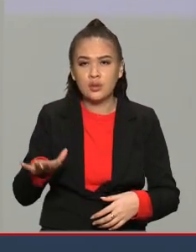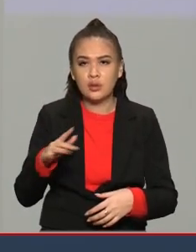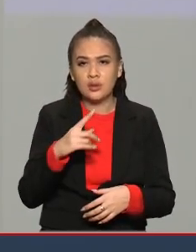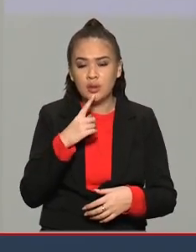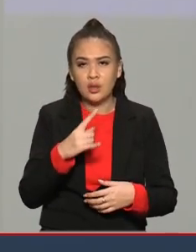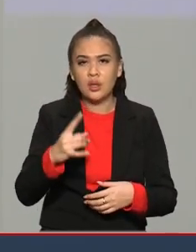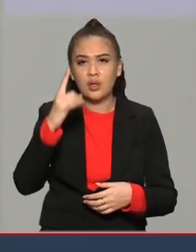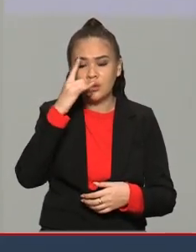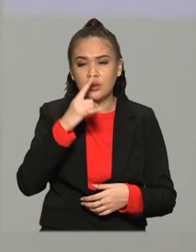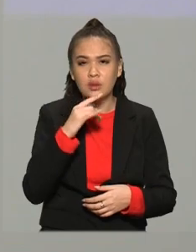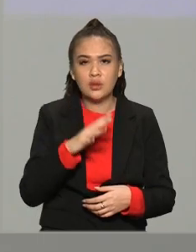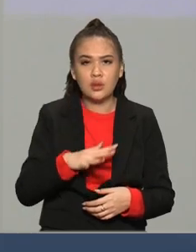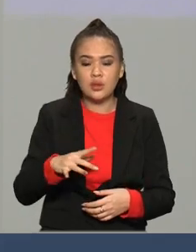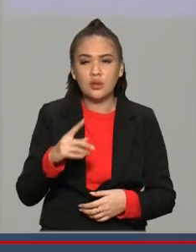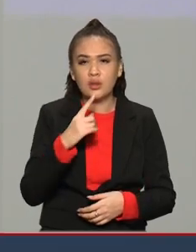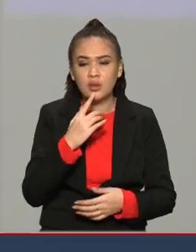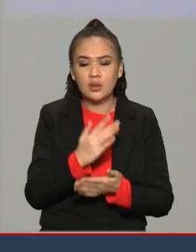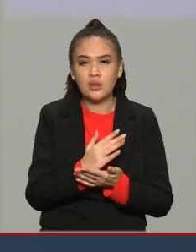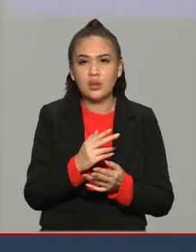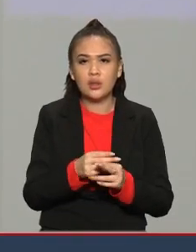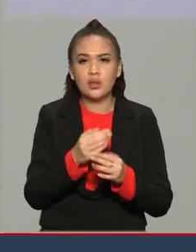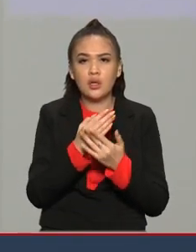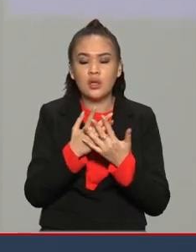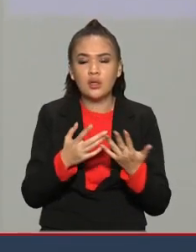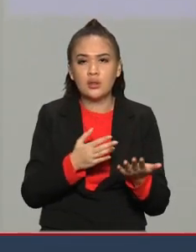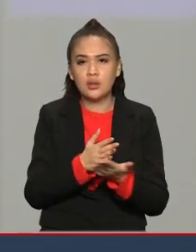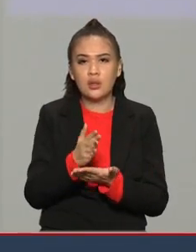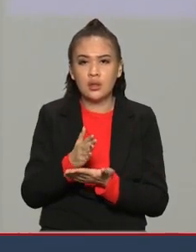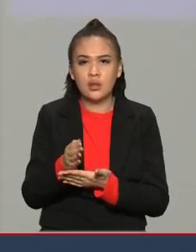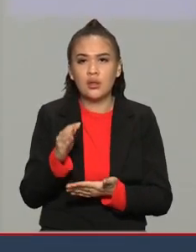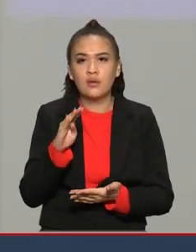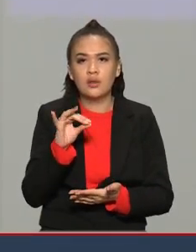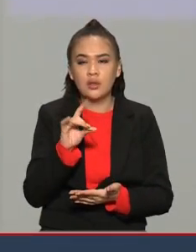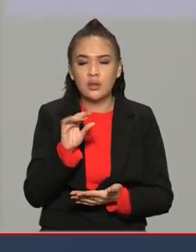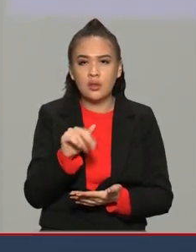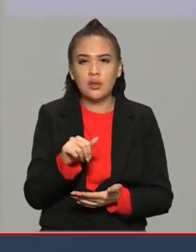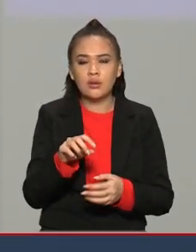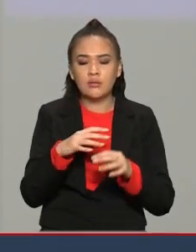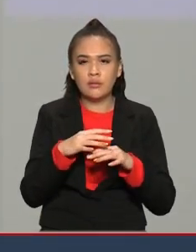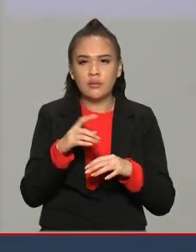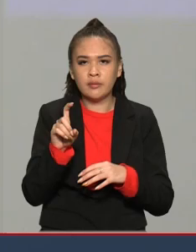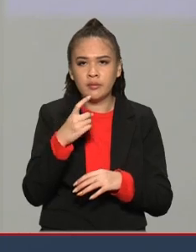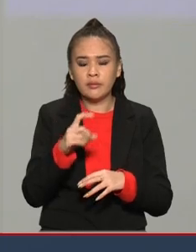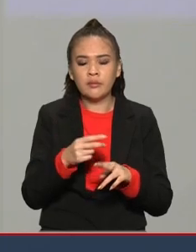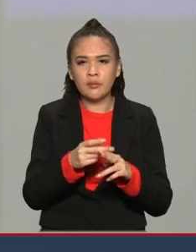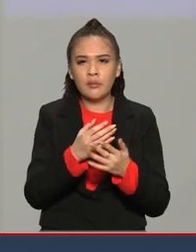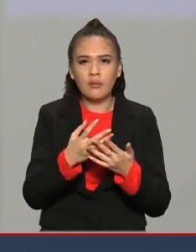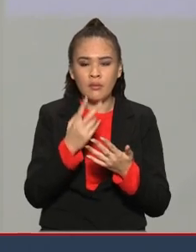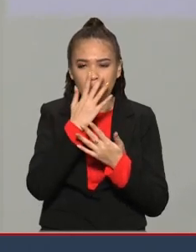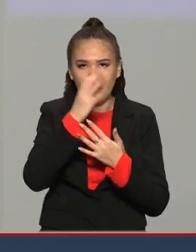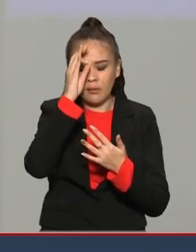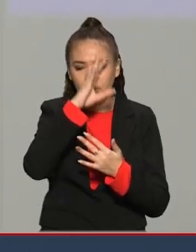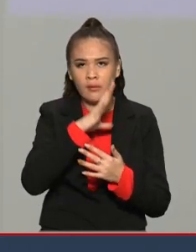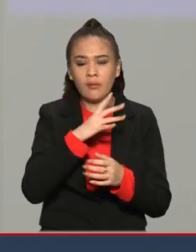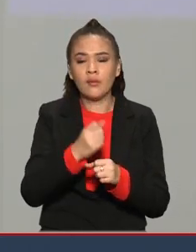казахский язык есть, и виртуальные лаборатории по разным дисциплинам. Это физика, химия и так далее. Все это у нас уже разработаны